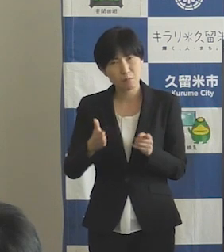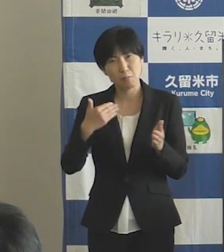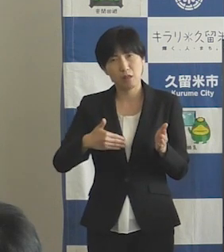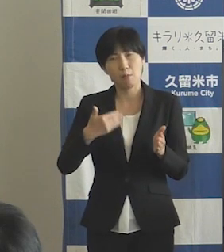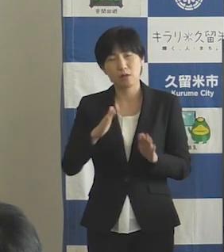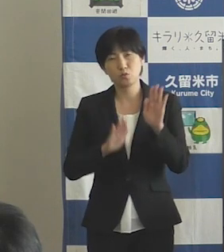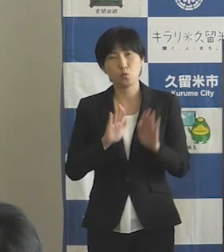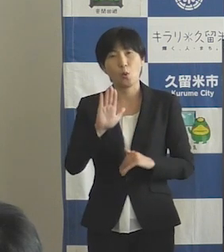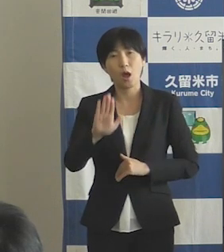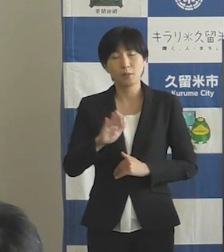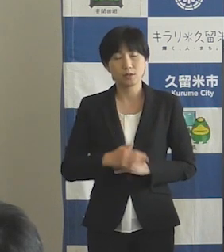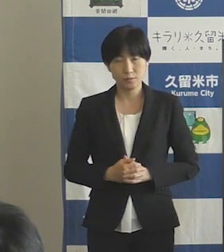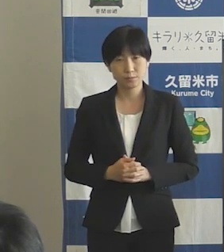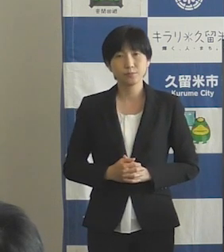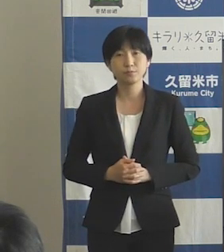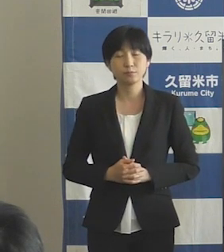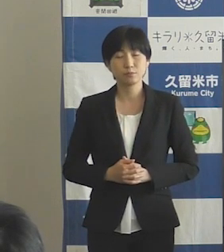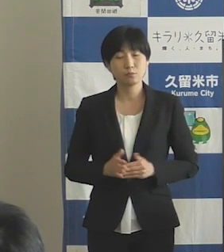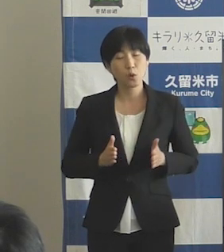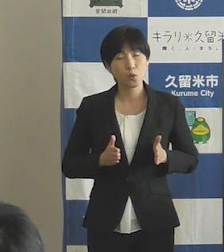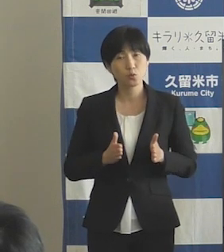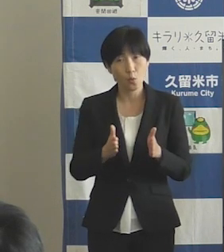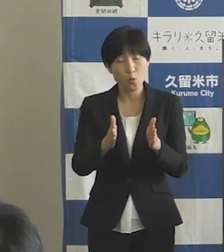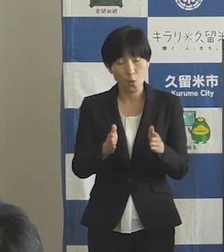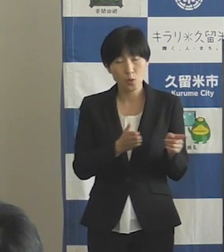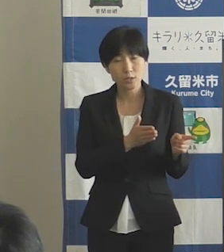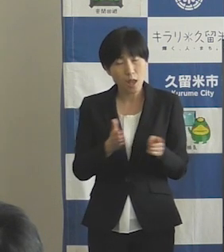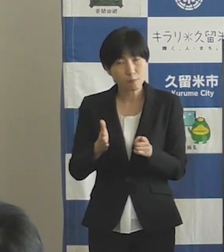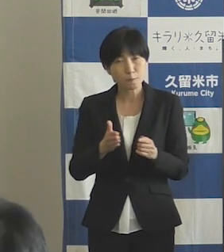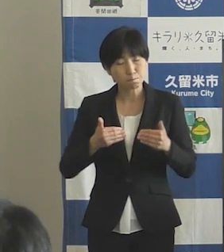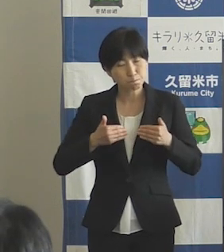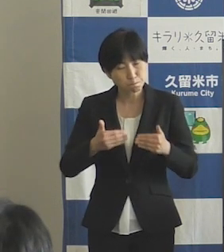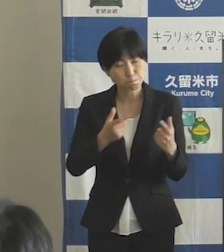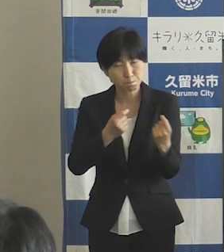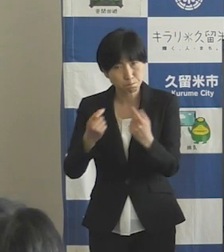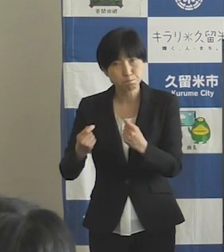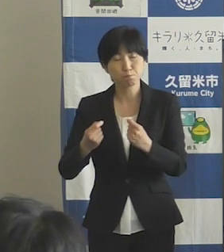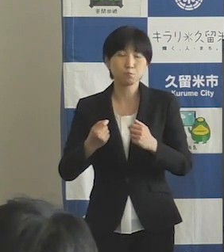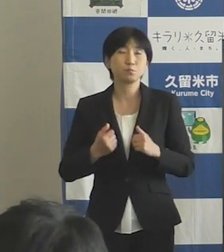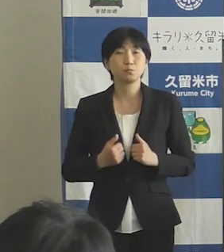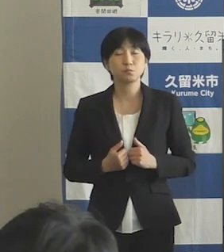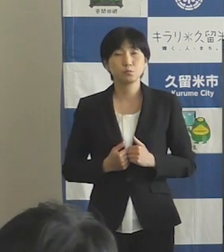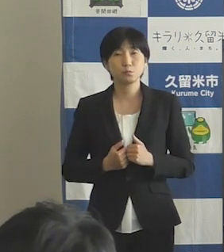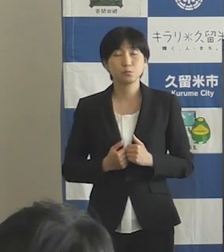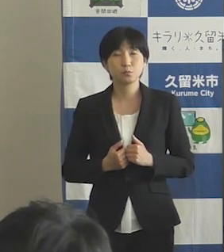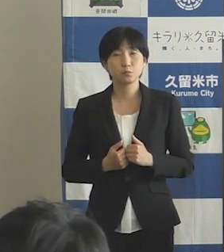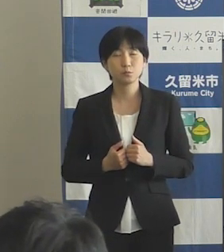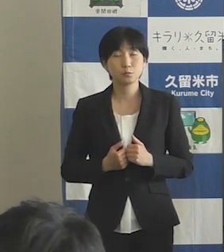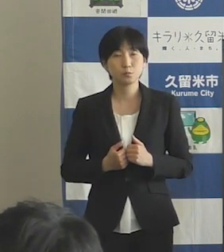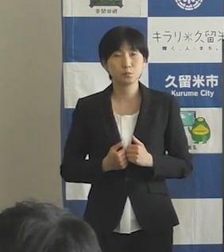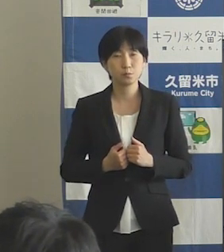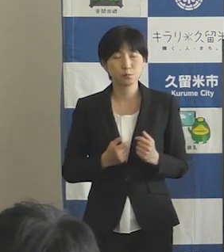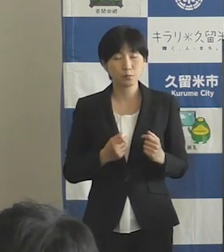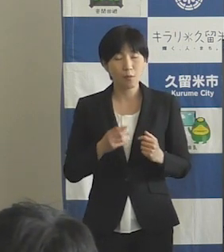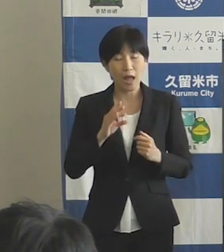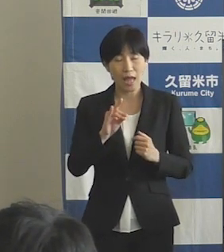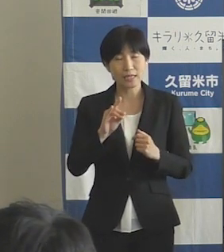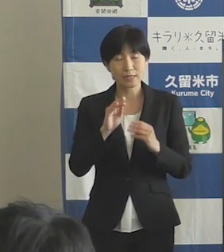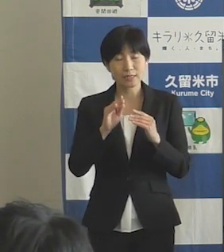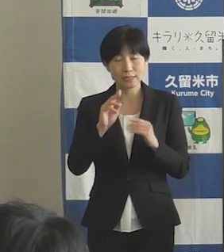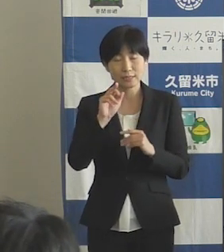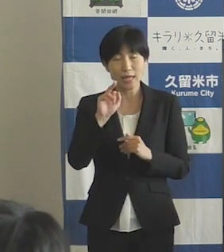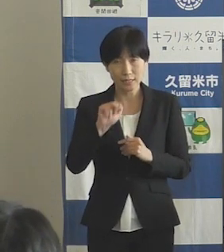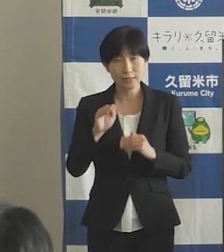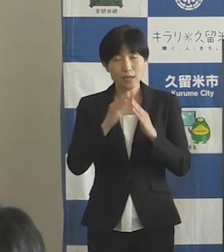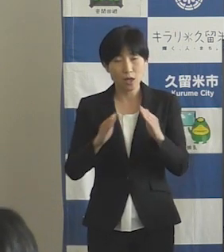と考えております。道路整備推進にはしっかりと政界の会長として取